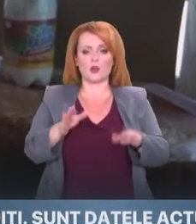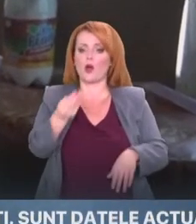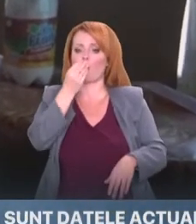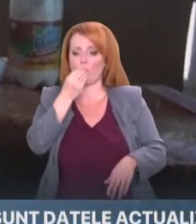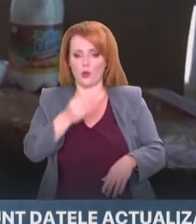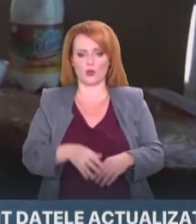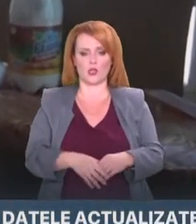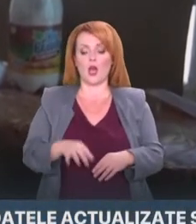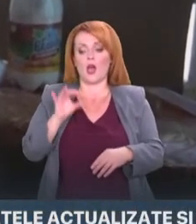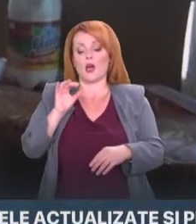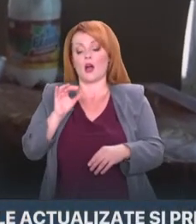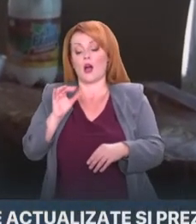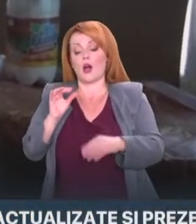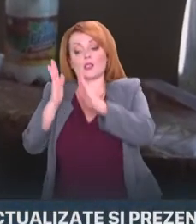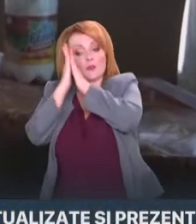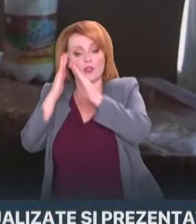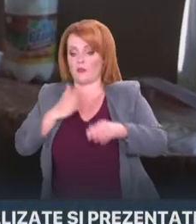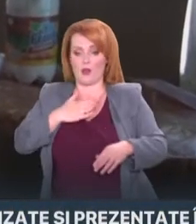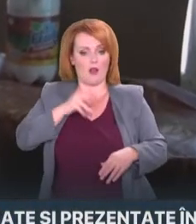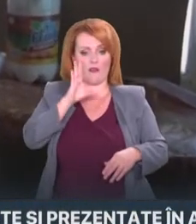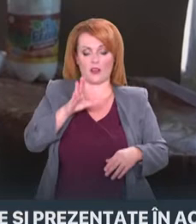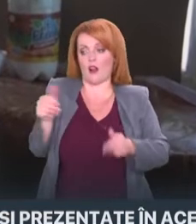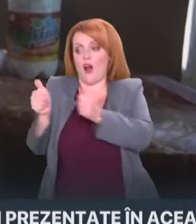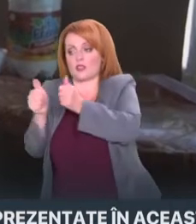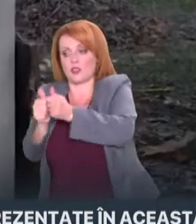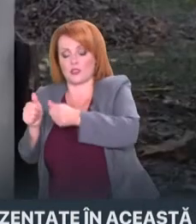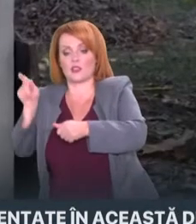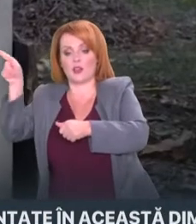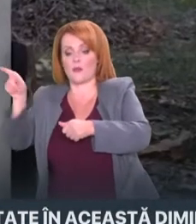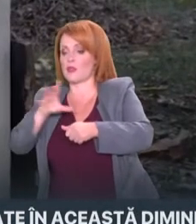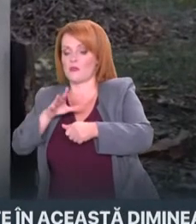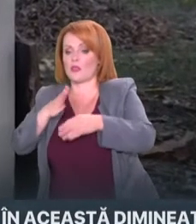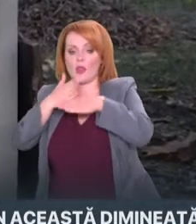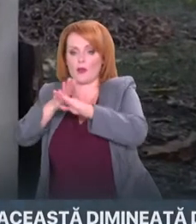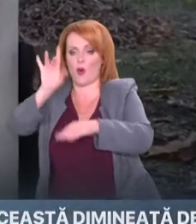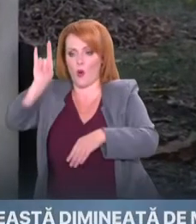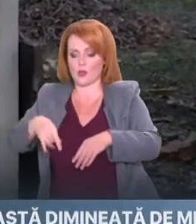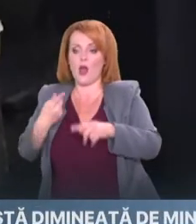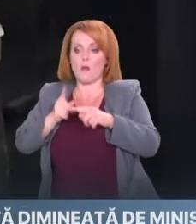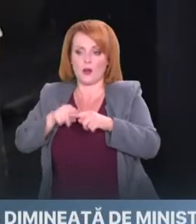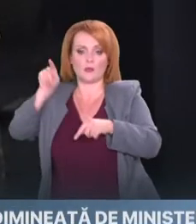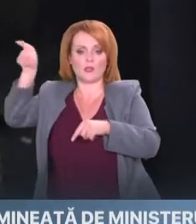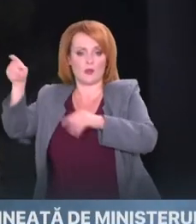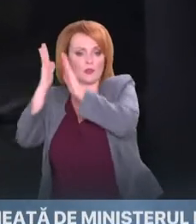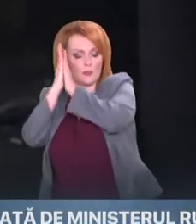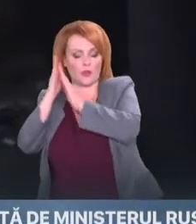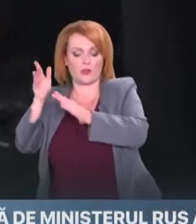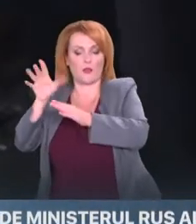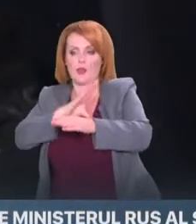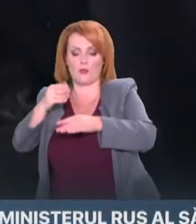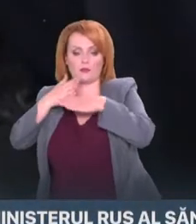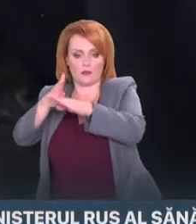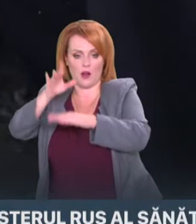alăturat, deoarece ferestrele lor nu sunt deteriorate, așa că este mai cald. Bucătăriile improvizate sub cerul liber au împânzit